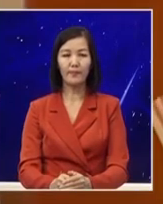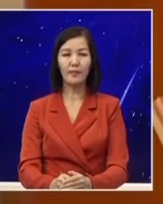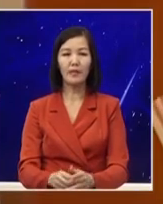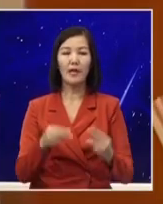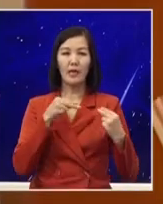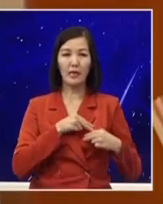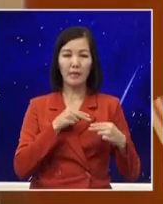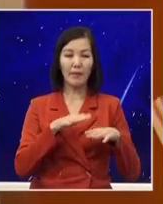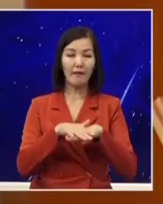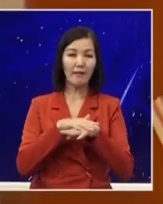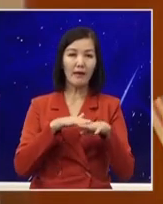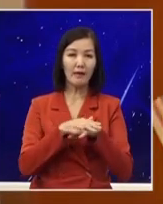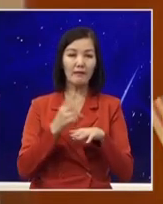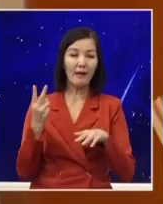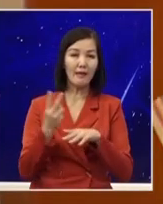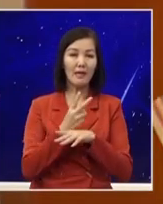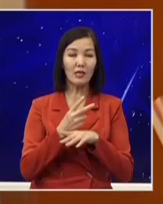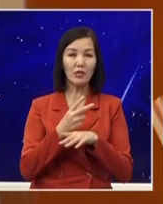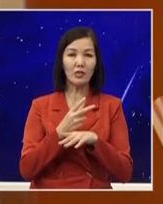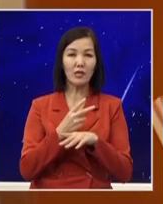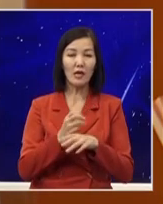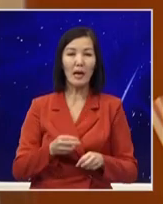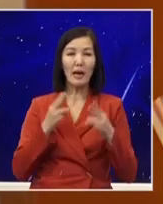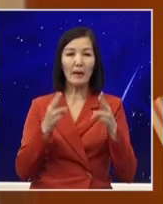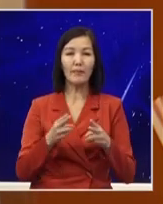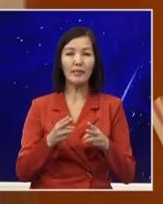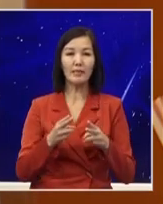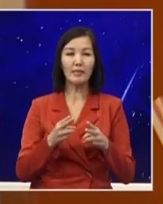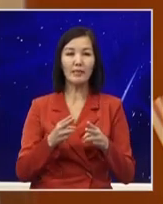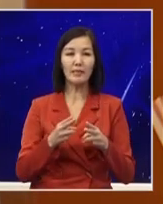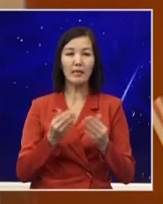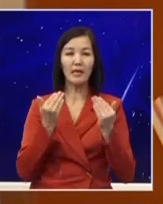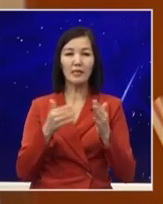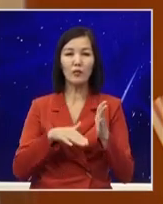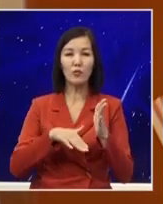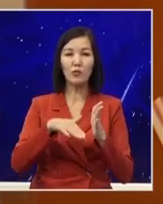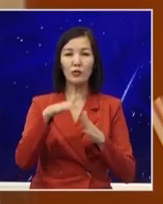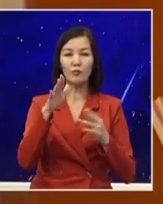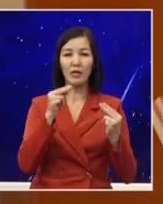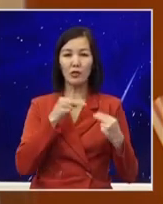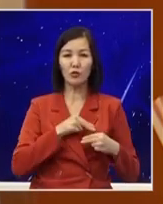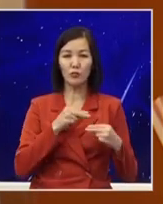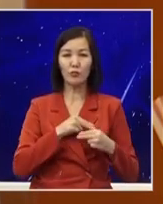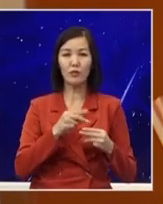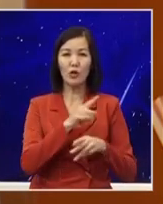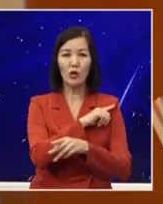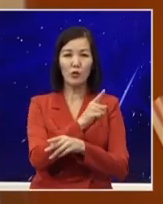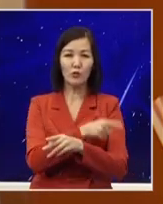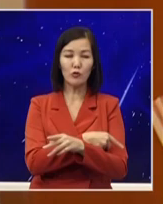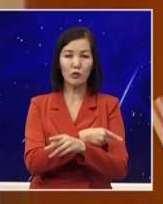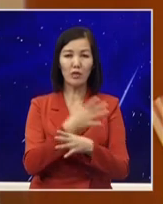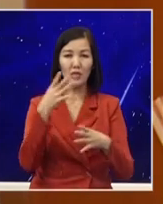Еңбек нарығында екінші негізгі қатер біз үшін бұл өсіп келе жатқан жұмыс күшінің оған келтіретін